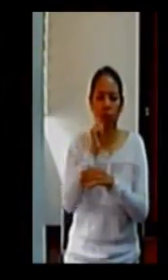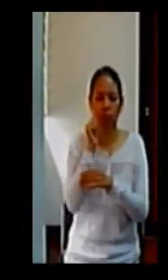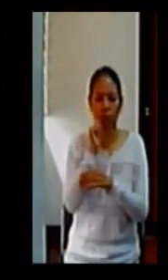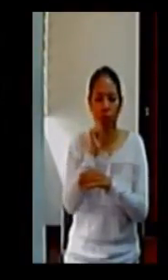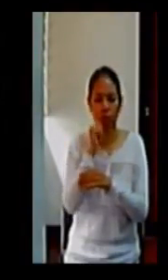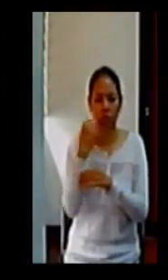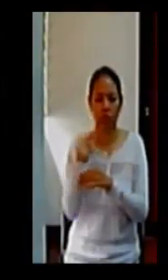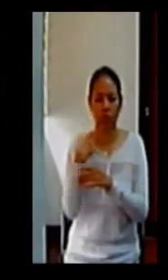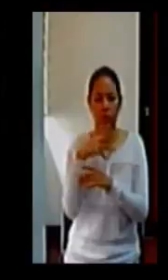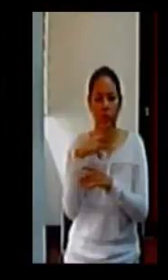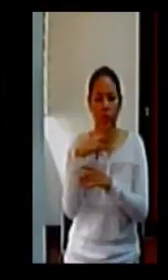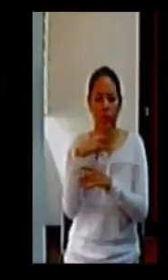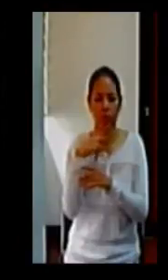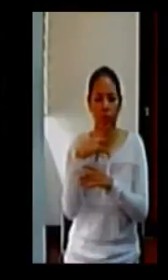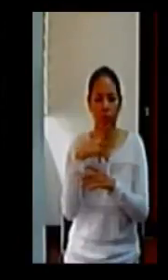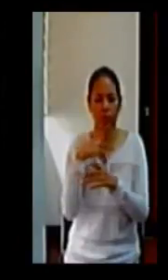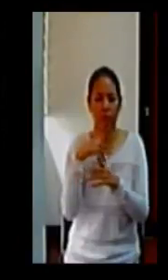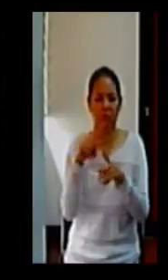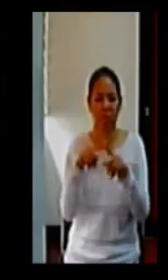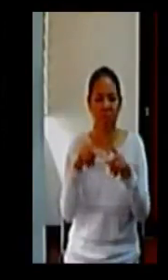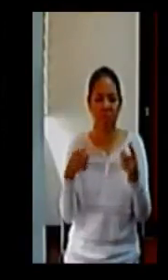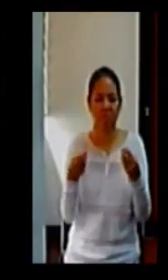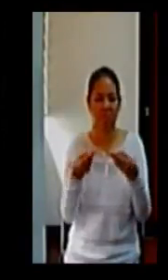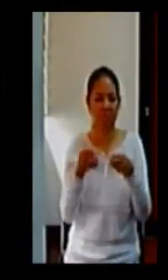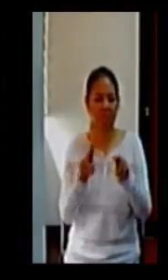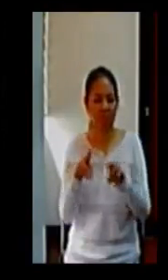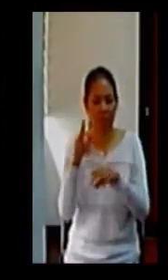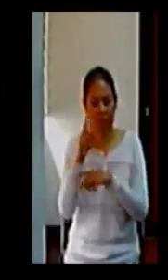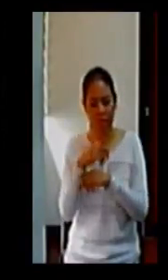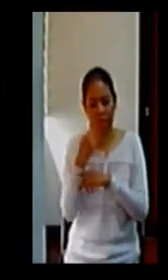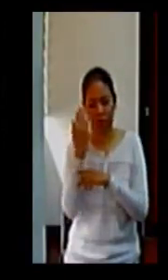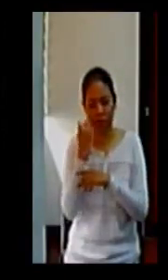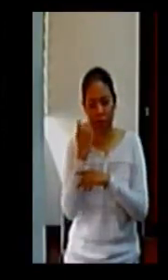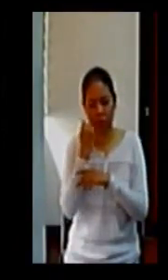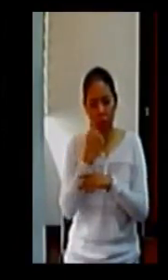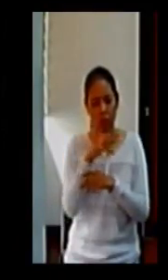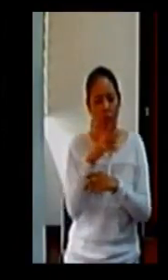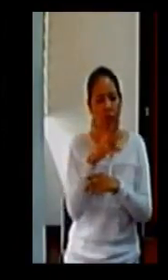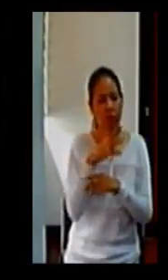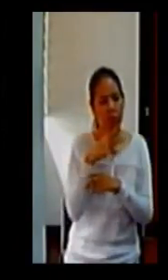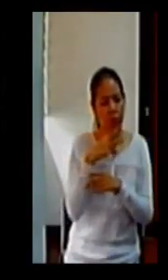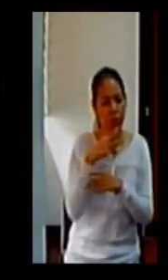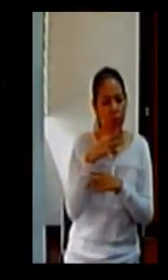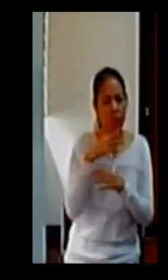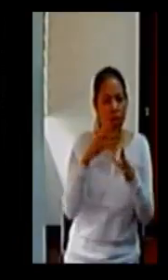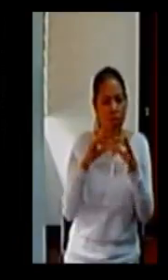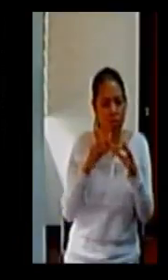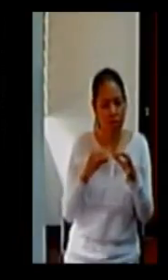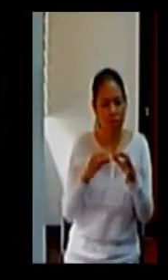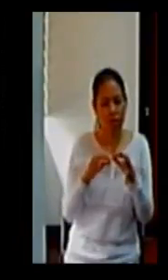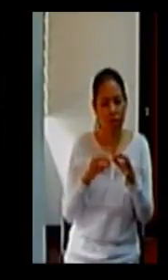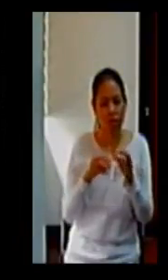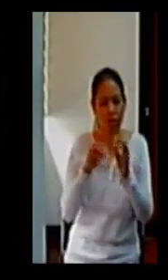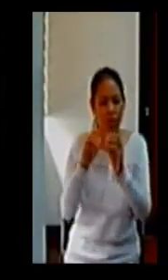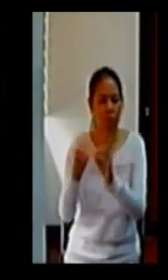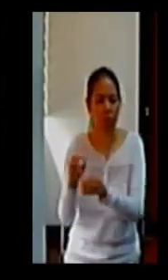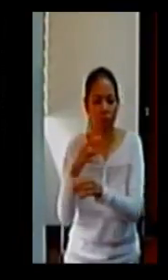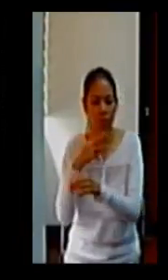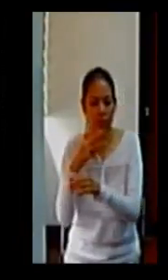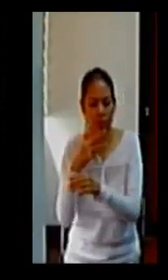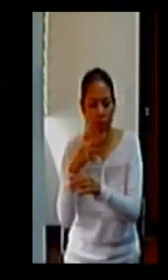may tubig. But unfortunately, because kinukulang kami ng tubig, pag linagyan namin ng tubig tapos nagtanim